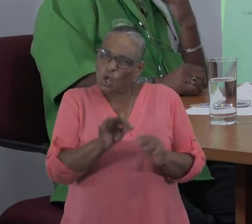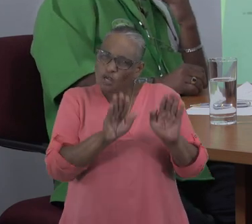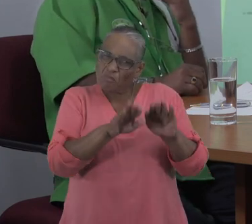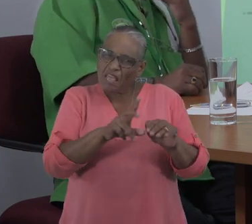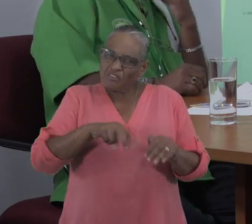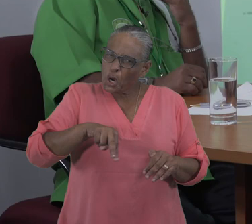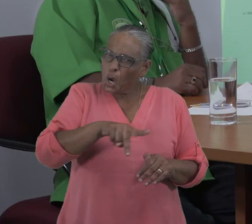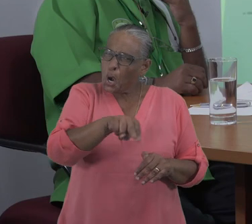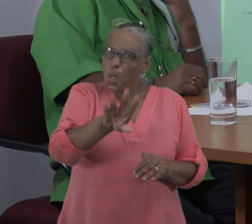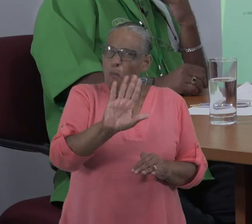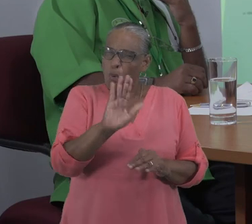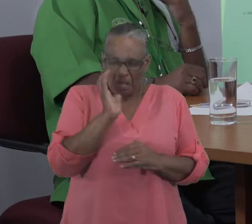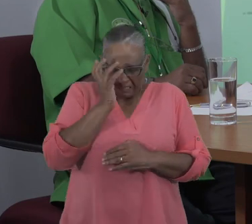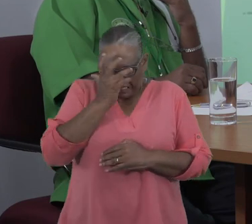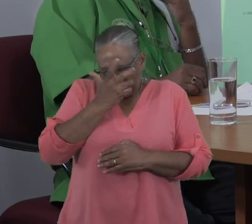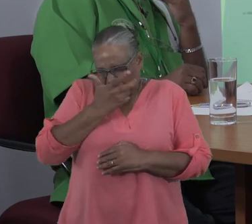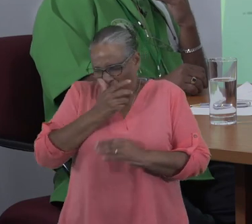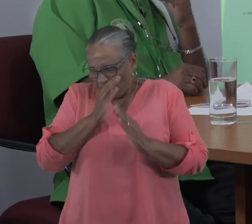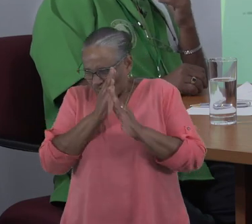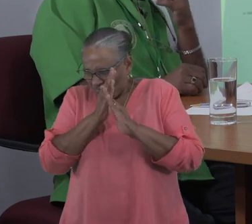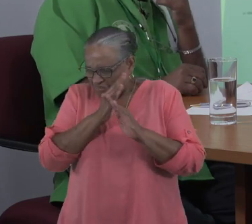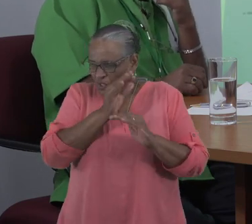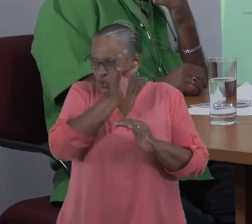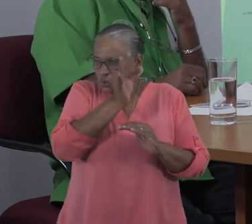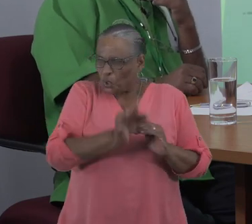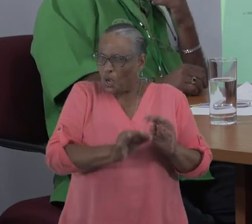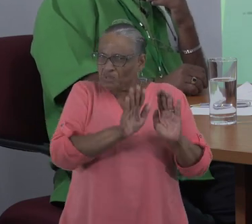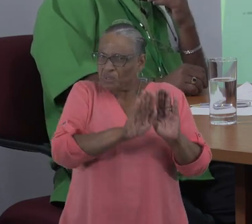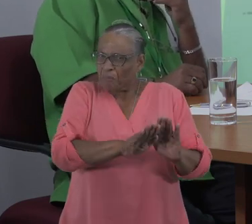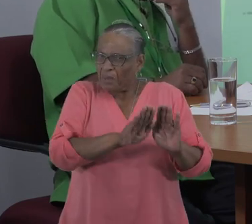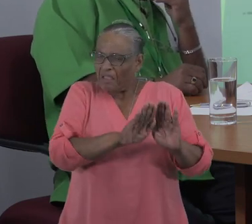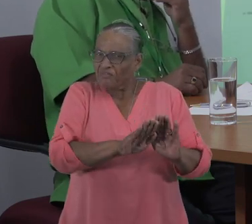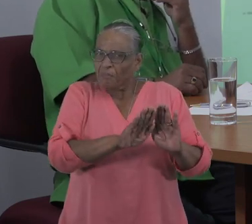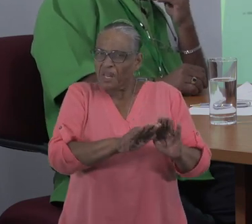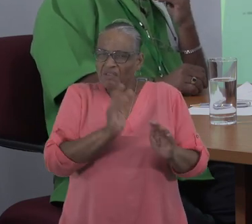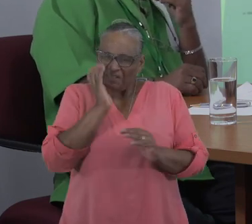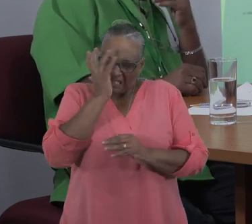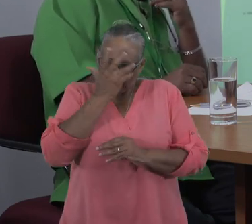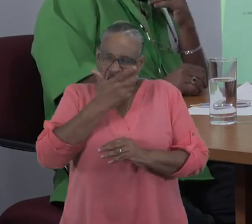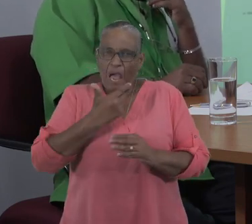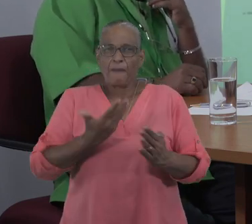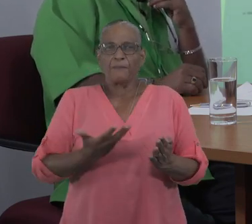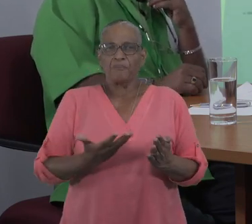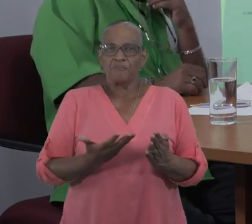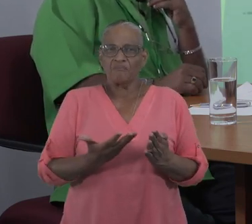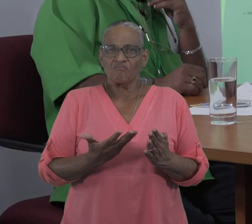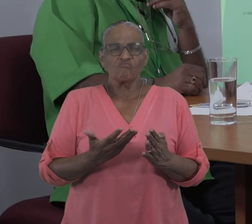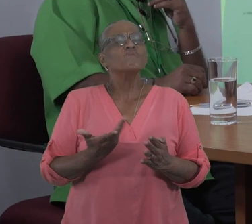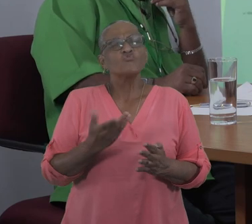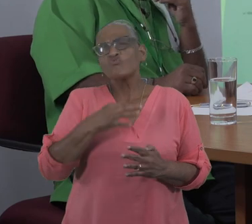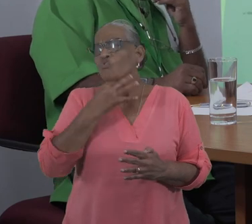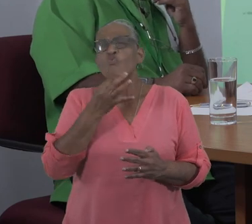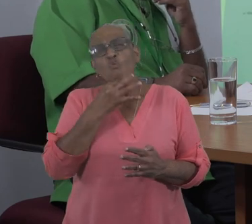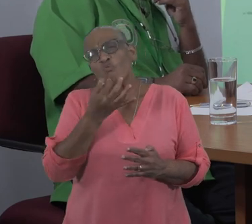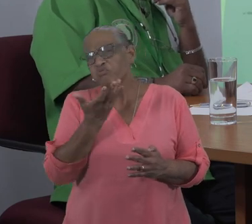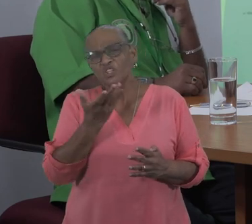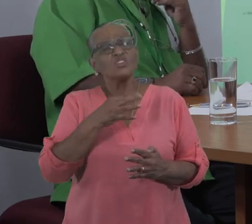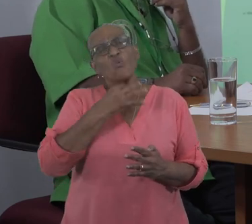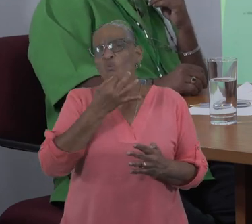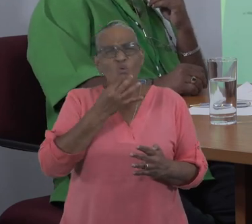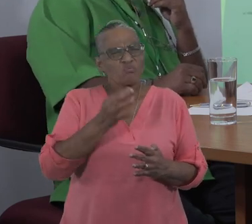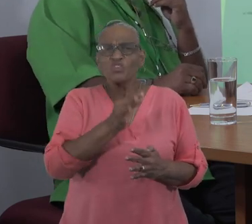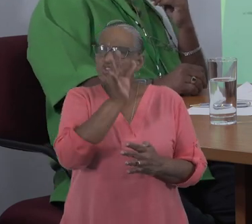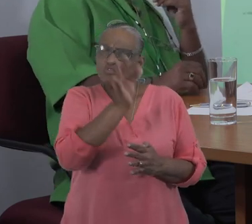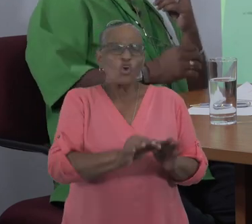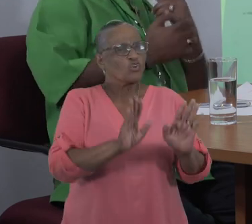die mensen niet over straat. Ja, weet je wat gebeurt? Ze schuilen. Ze schuilen. Ze zijn een beetje schaamte. Schaamte. Oké. Ik vind er niks voor nodig.